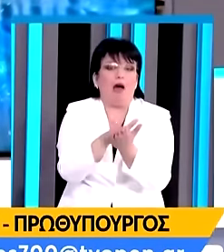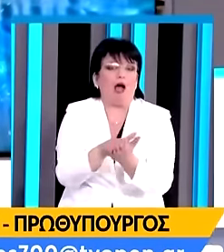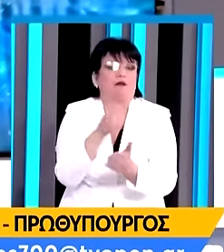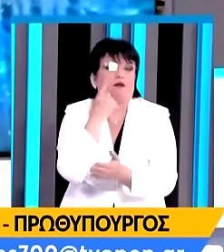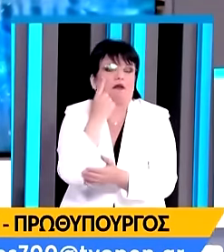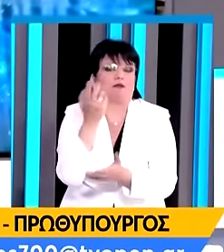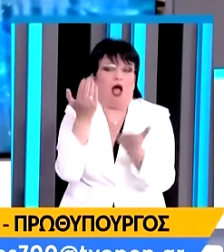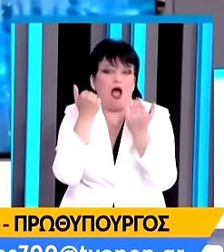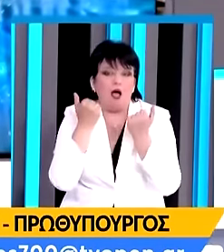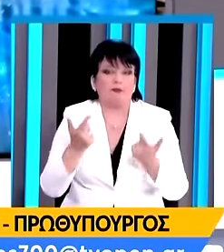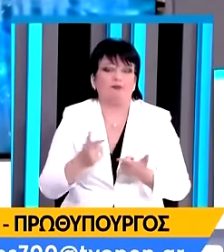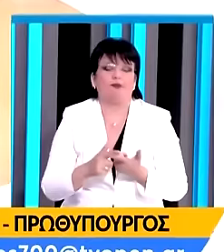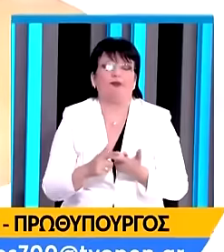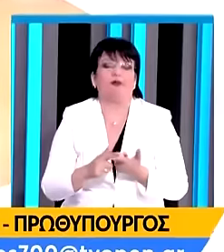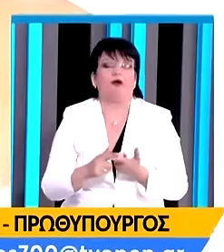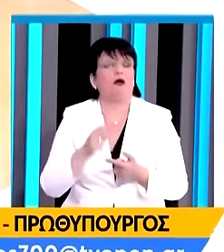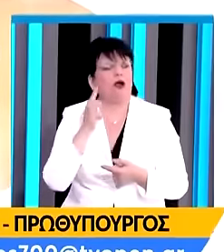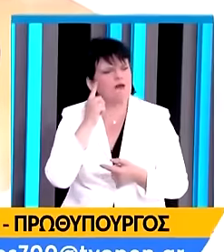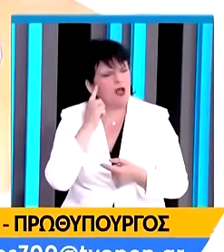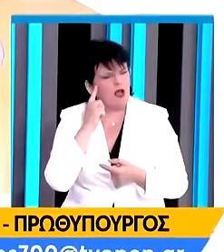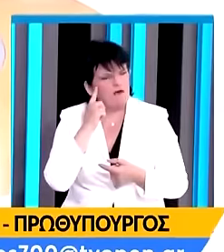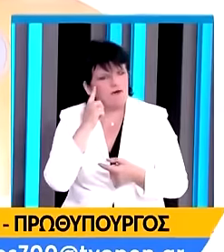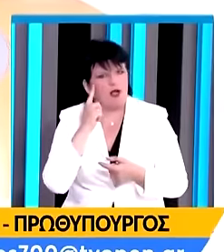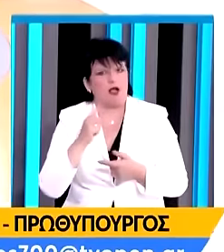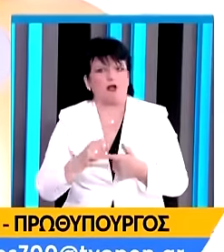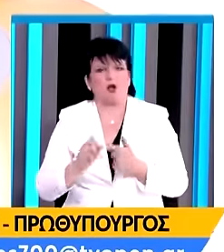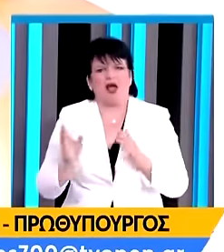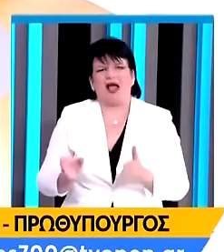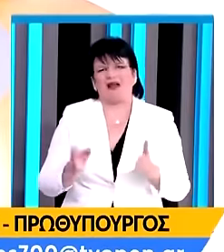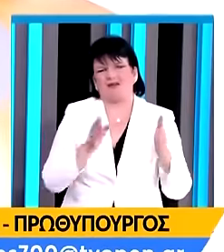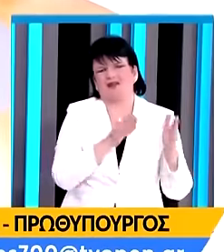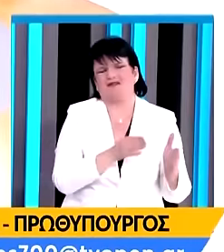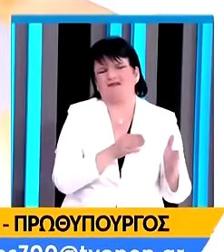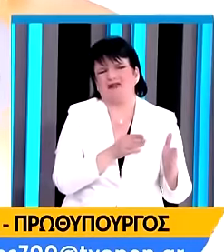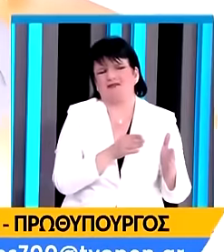μάρτυρες. Καταλαβαίνω αυτό που λέτε. Από την άλλη,